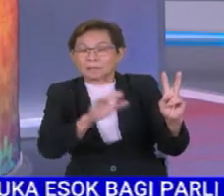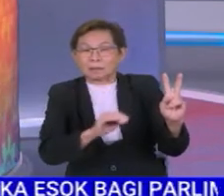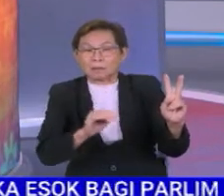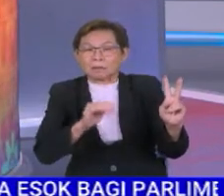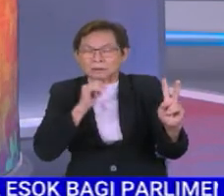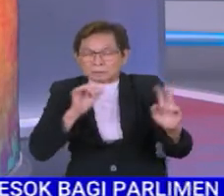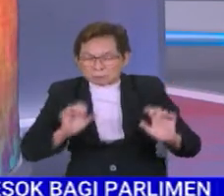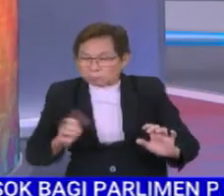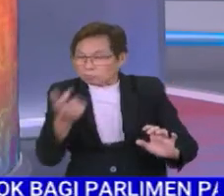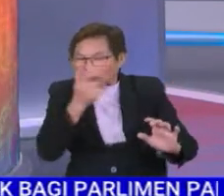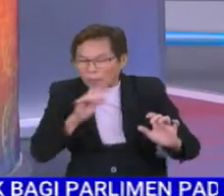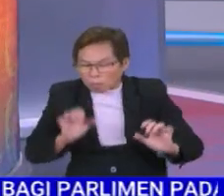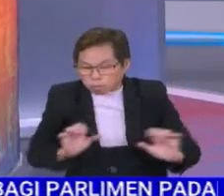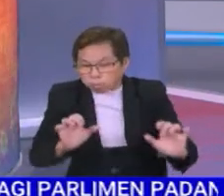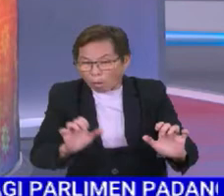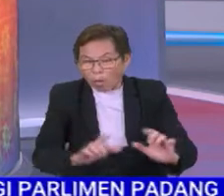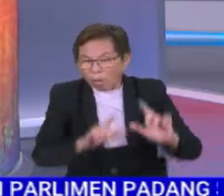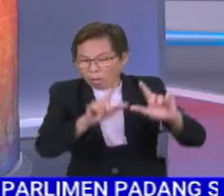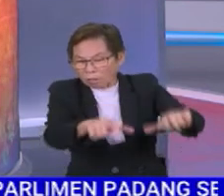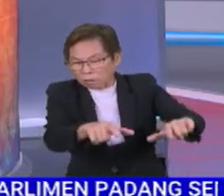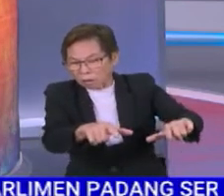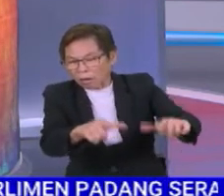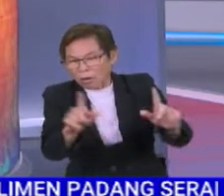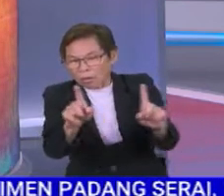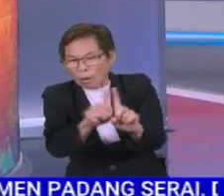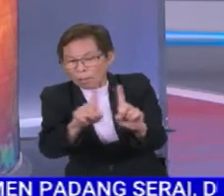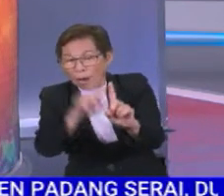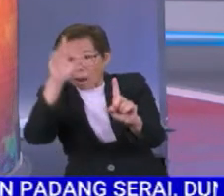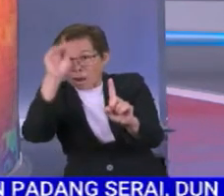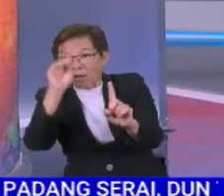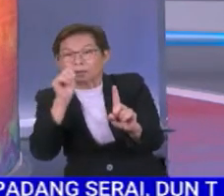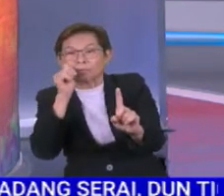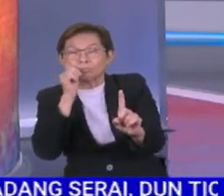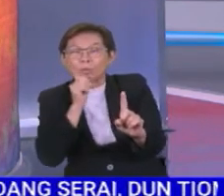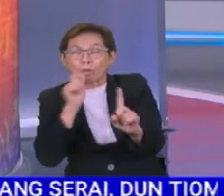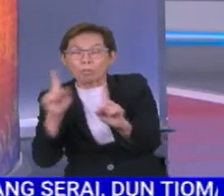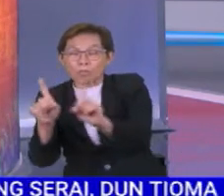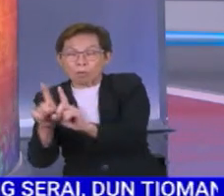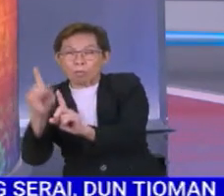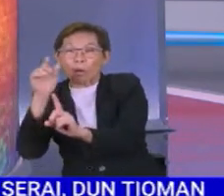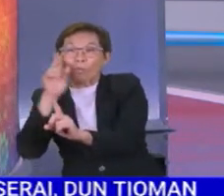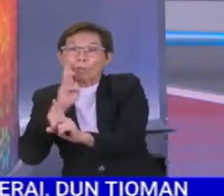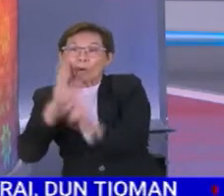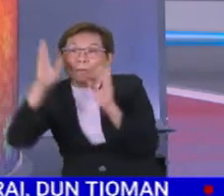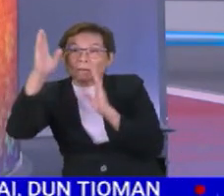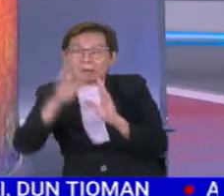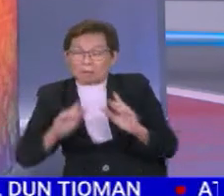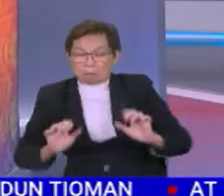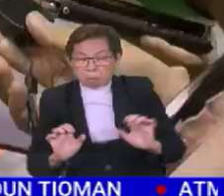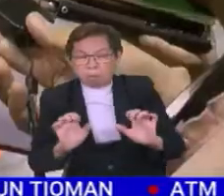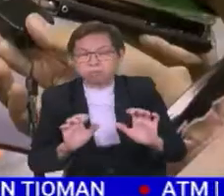terburu-buru meletakkan sasaran tinggi melibatkan gandingan bergu lelaki dan bergu wanita negara.